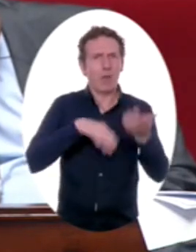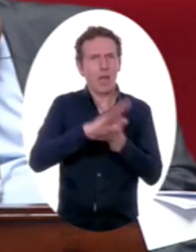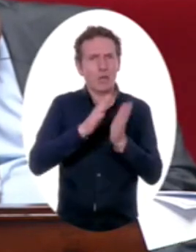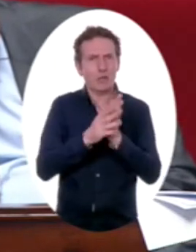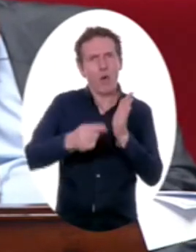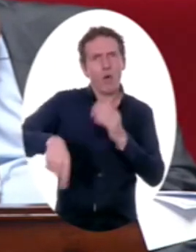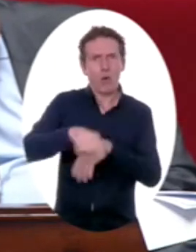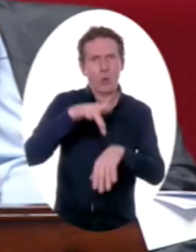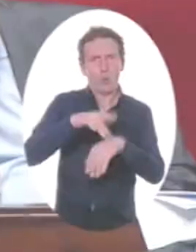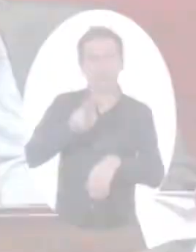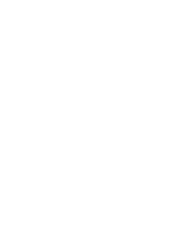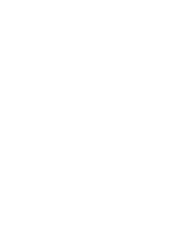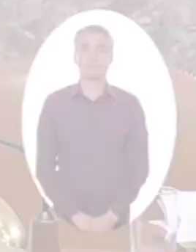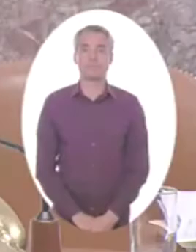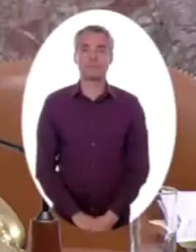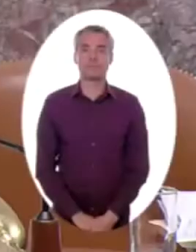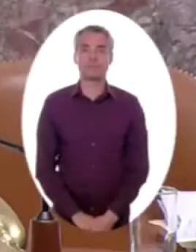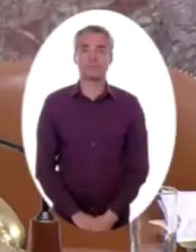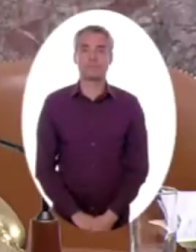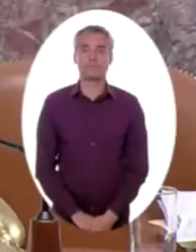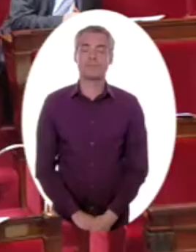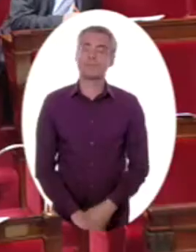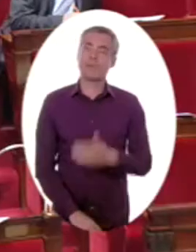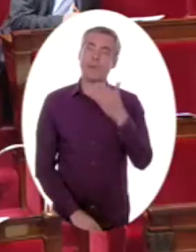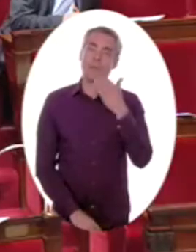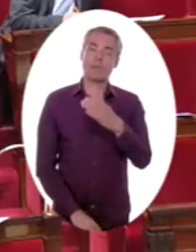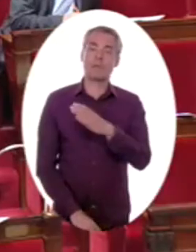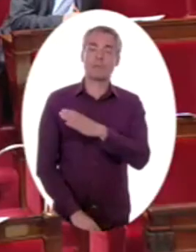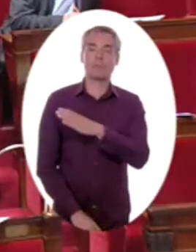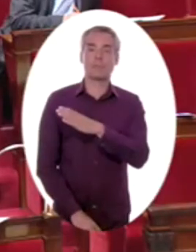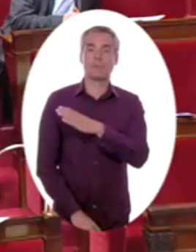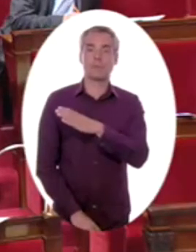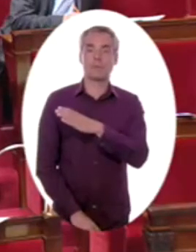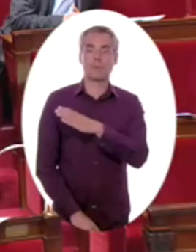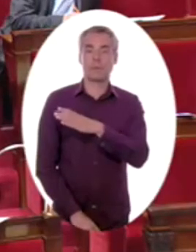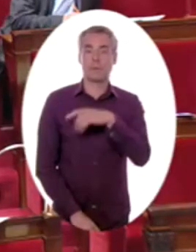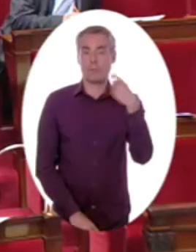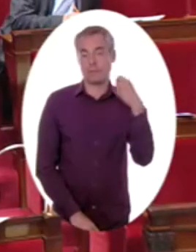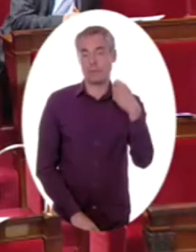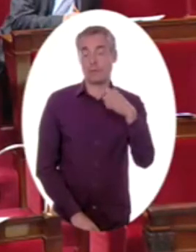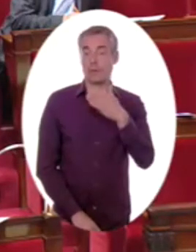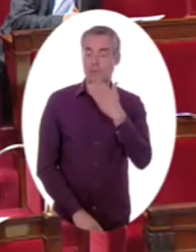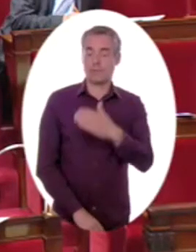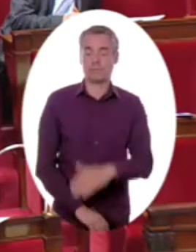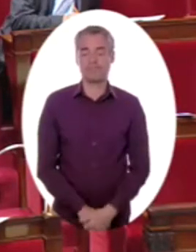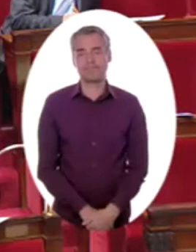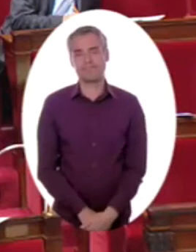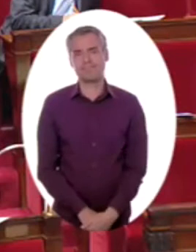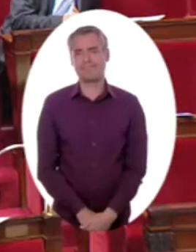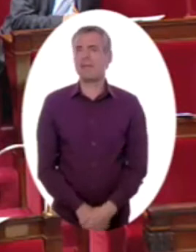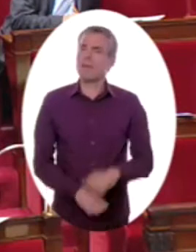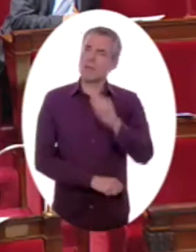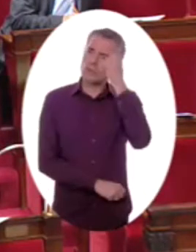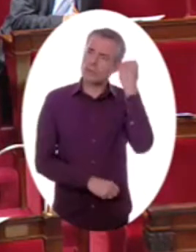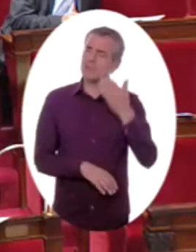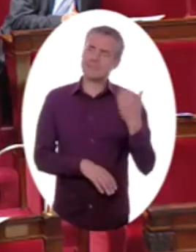associations, de mon association départementale. Oui, merci Madame le Président. Bon, tout d'abord, je voudrais regretter, parce que tout à l'heure, c'est bien